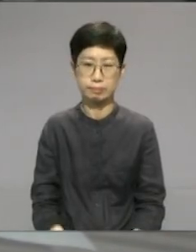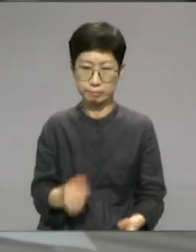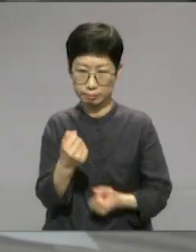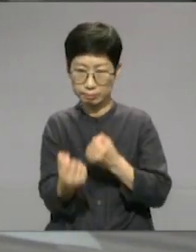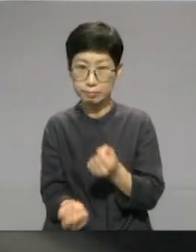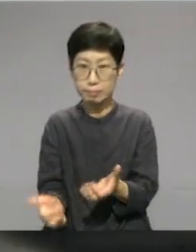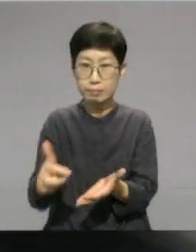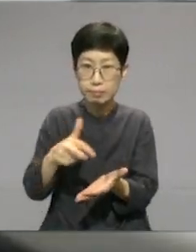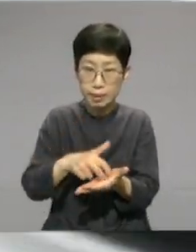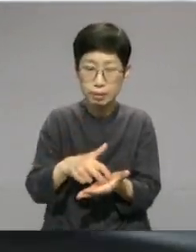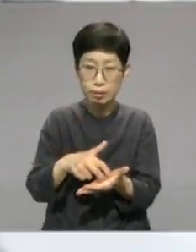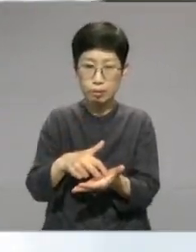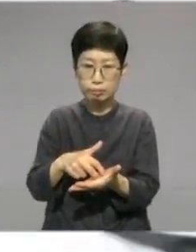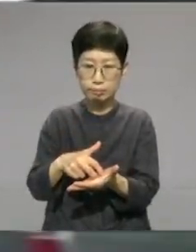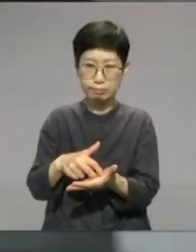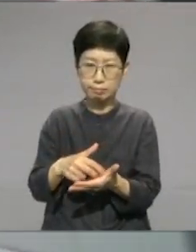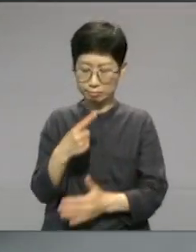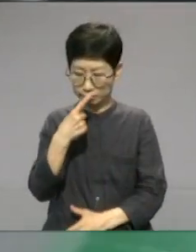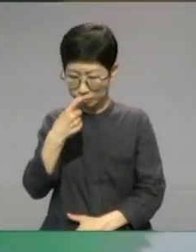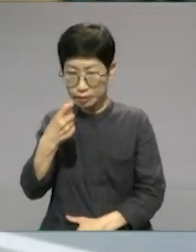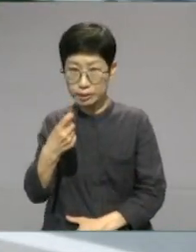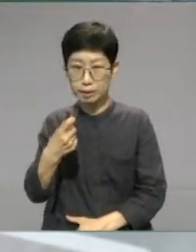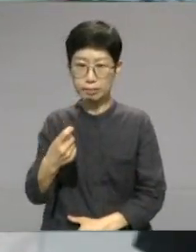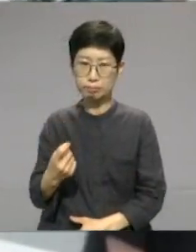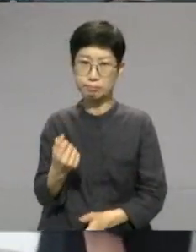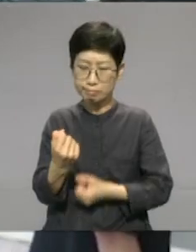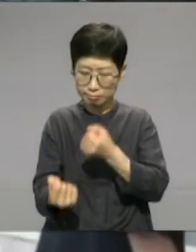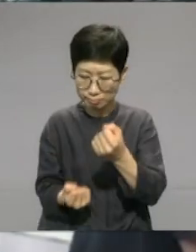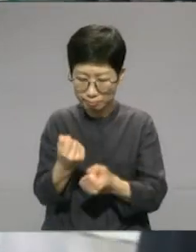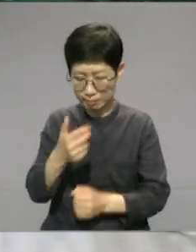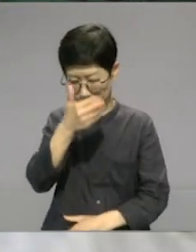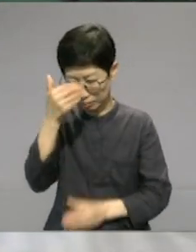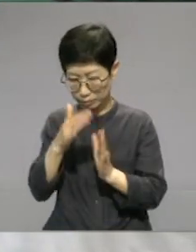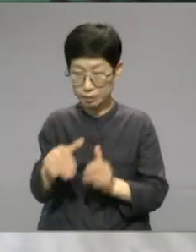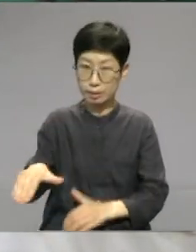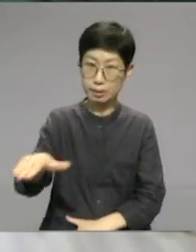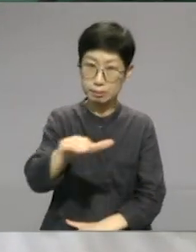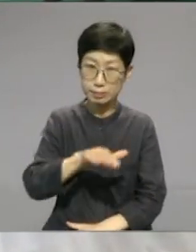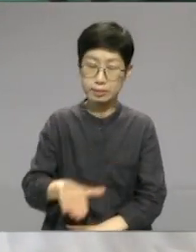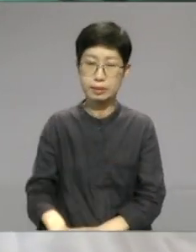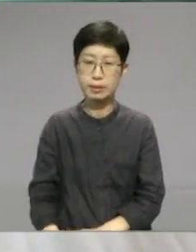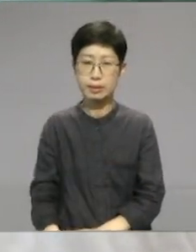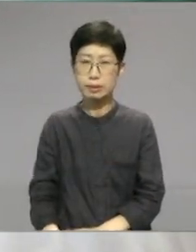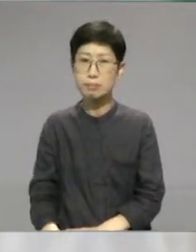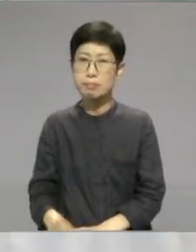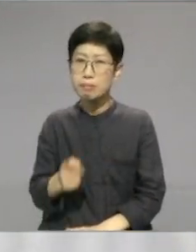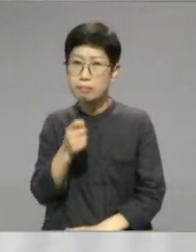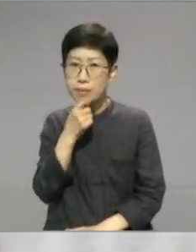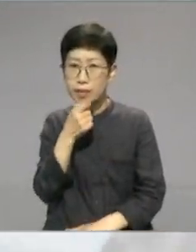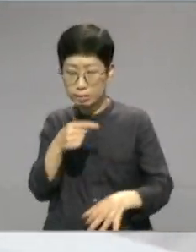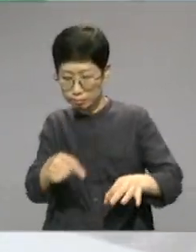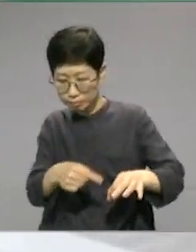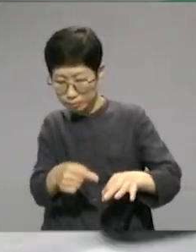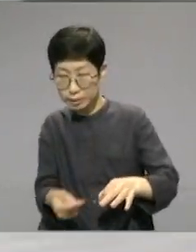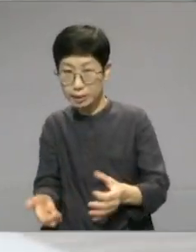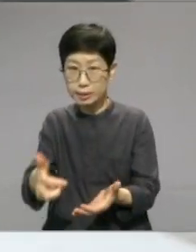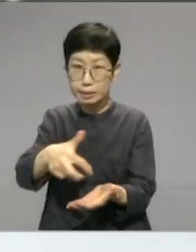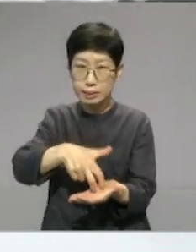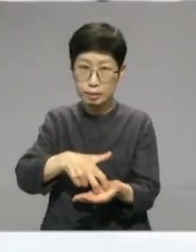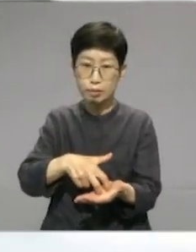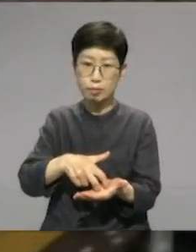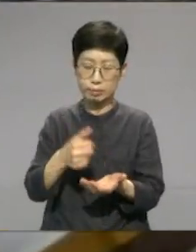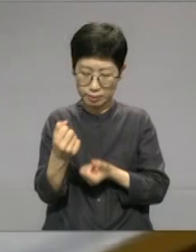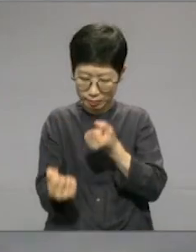자전거를 타고 경주로를 멋지게 오르내리는 중국 젊은이들. 작은 바퀴가 달린 자전거를 타고